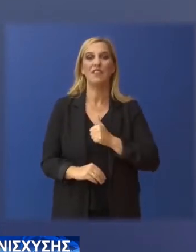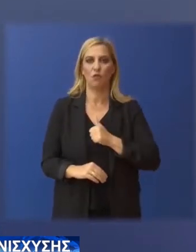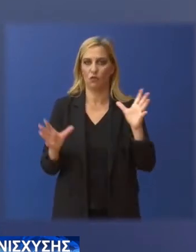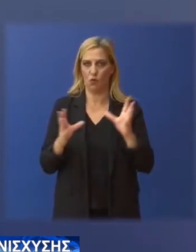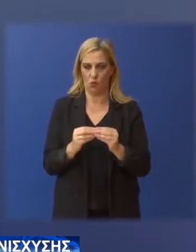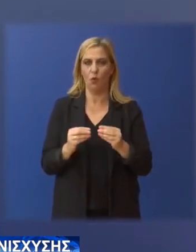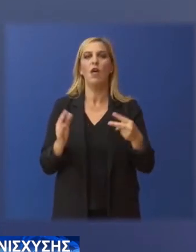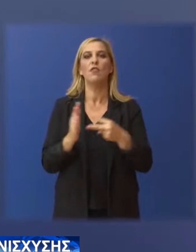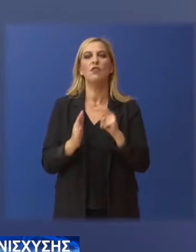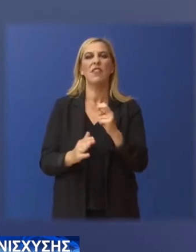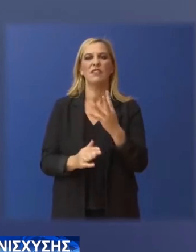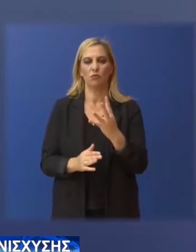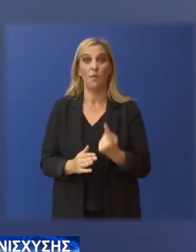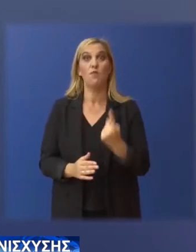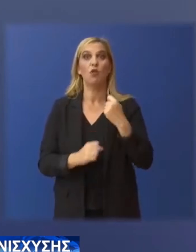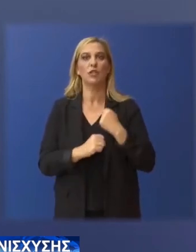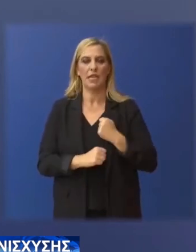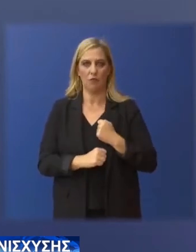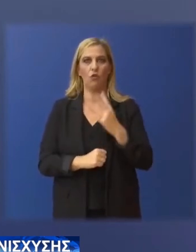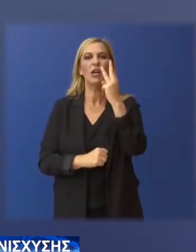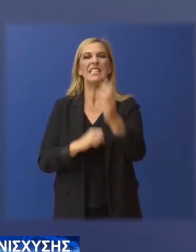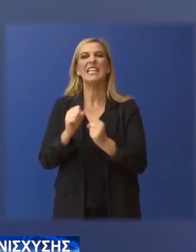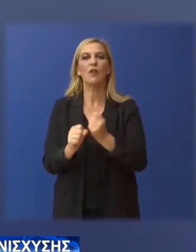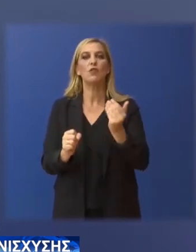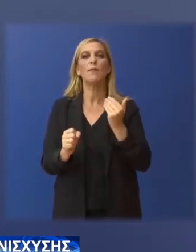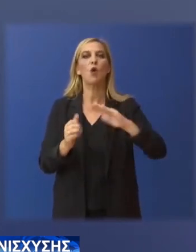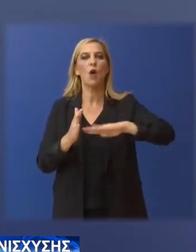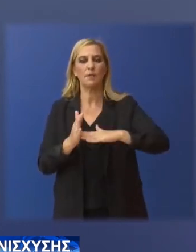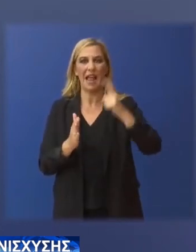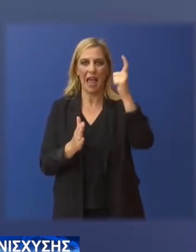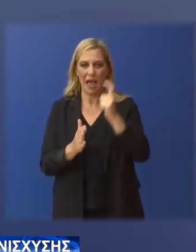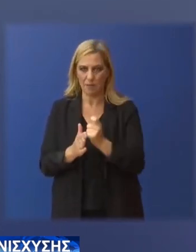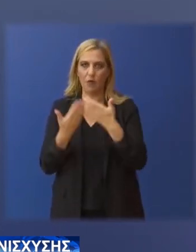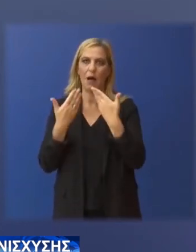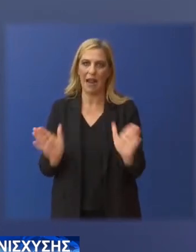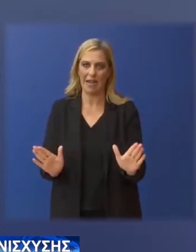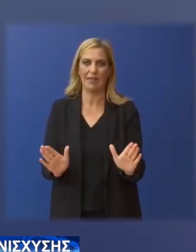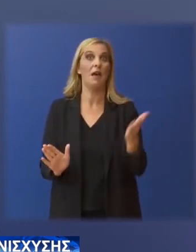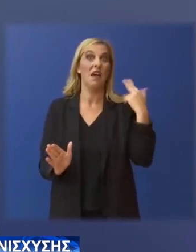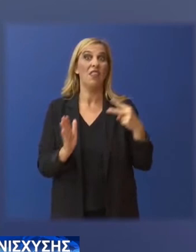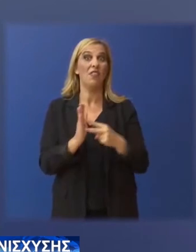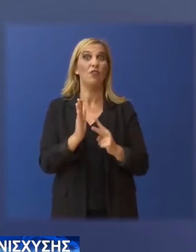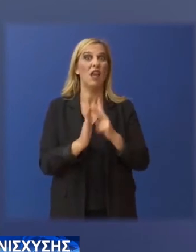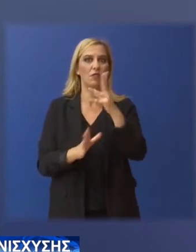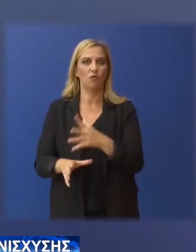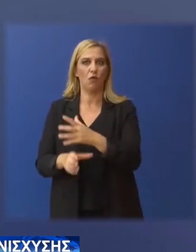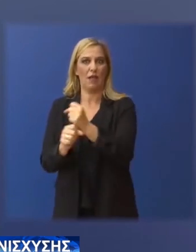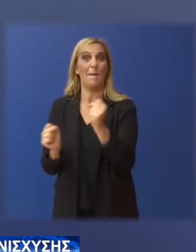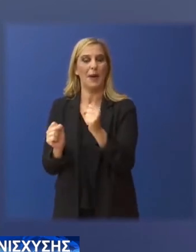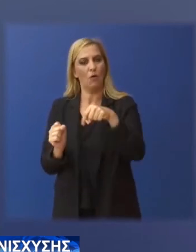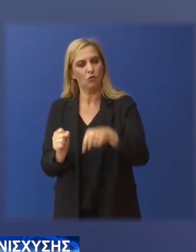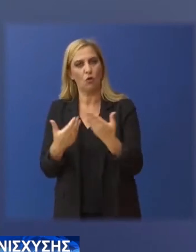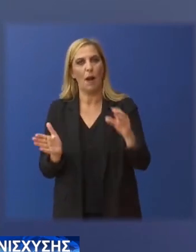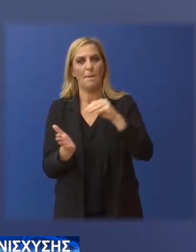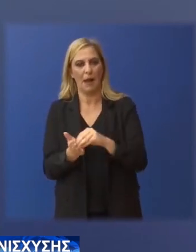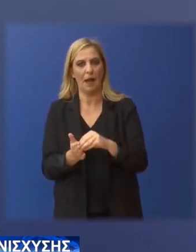του 2024 οι τριετίες και κάθε επίδομα προϋπηρεσίας που βρισκόταν σε αναστολή από το 2012, ενώ δρομολογείται νέα αύξηση